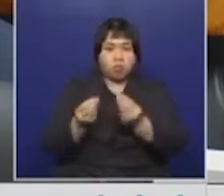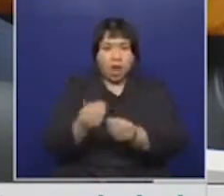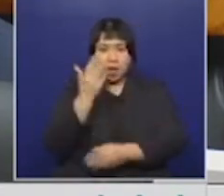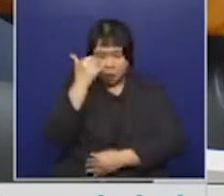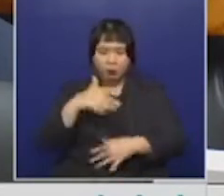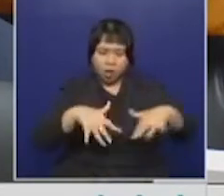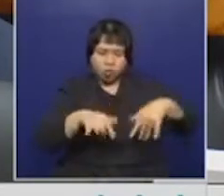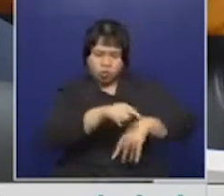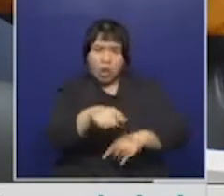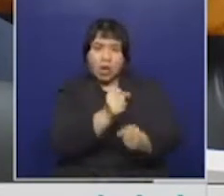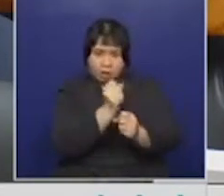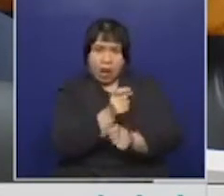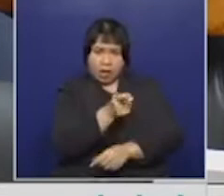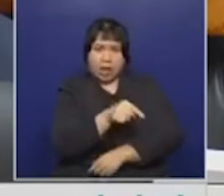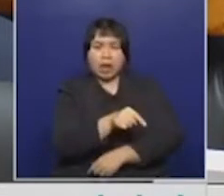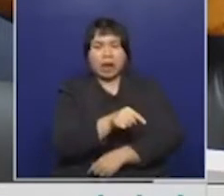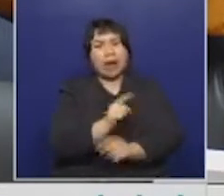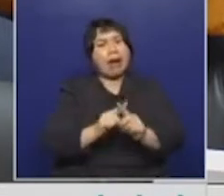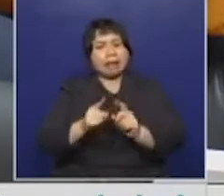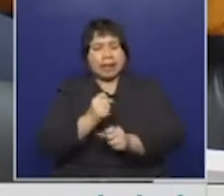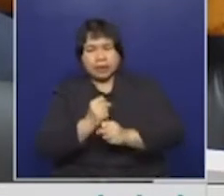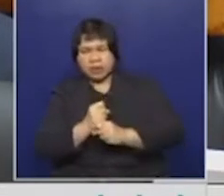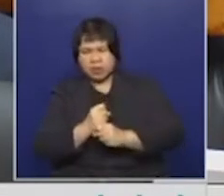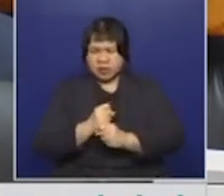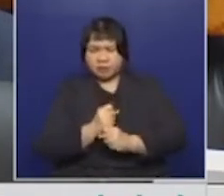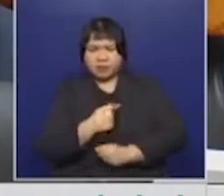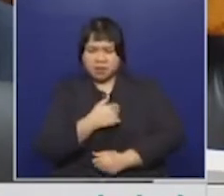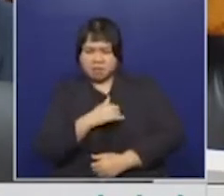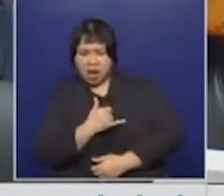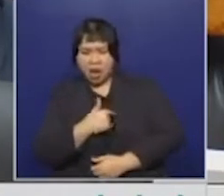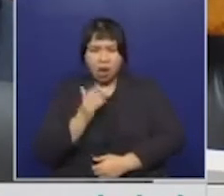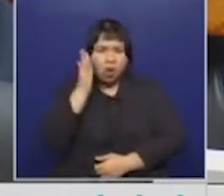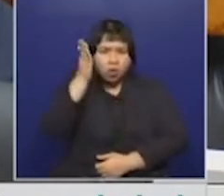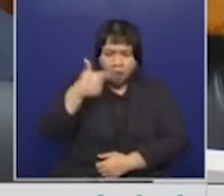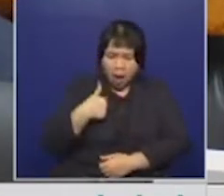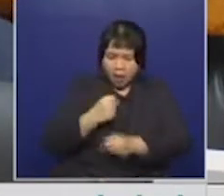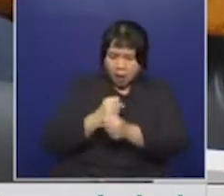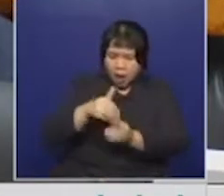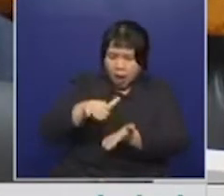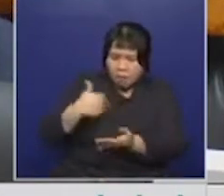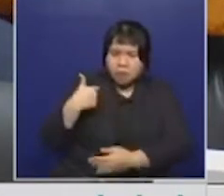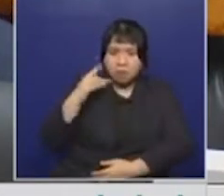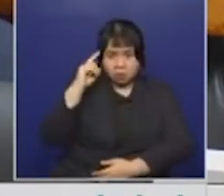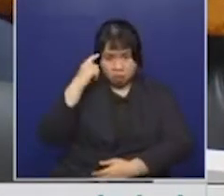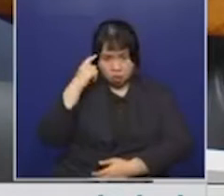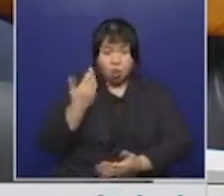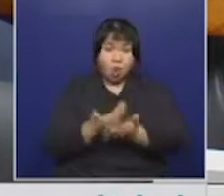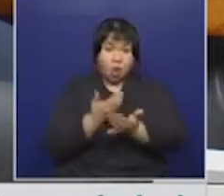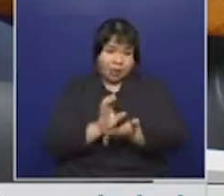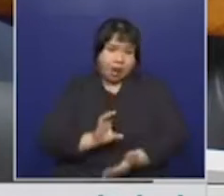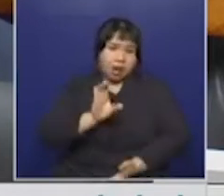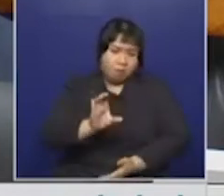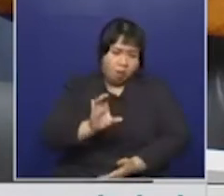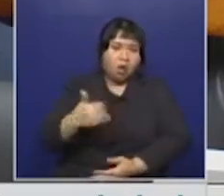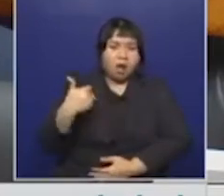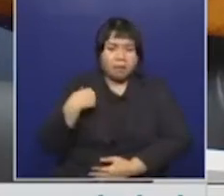คนหลายคนที่มีครรภ์ทำอยู่ในขณะนี้ไม่ได้อยู่อย่างสุขสบายใจเลยเพราะไม่รู้ว่าตัวเองจะตกงานเมื่อไหร่งบประมาณในการจัดม็อบ